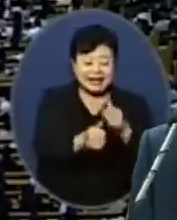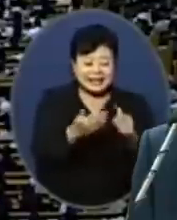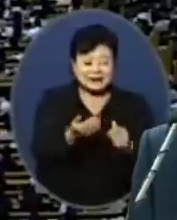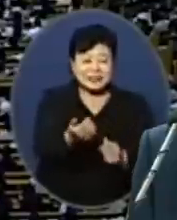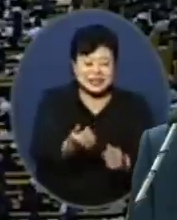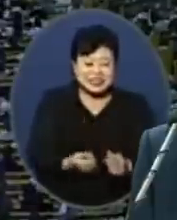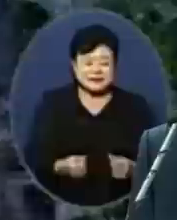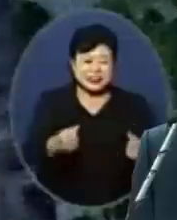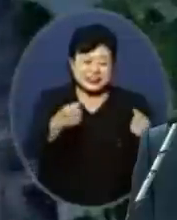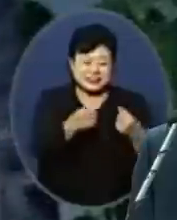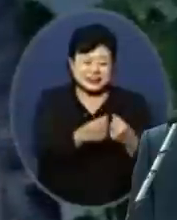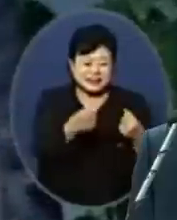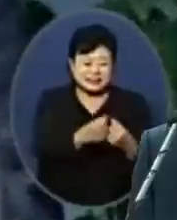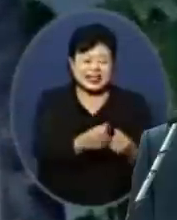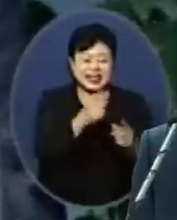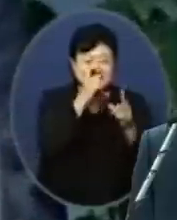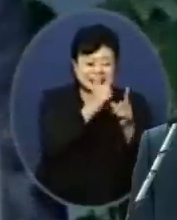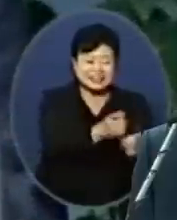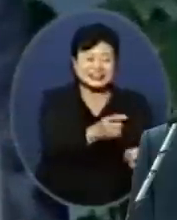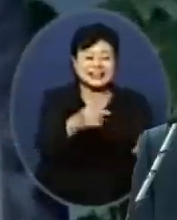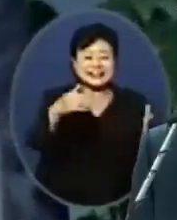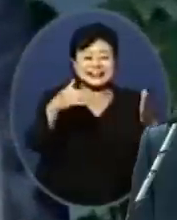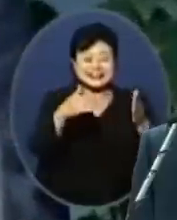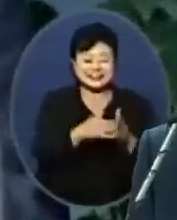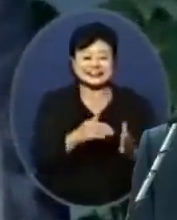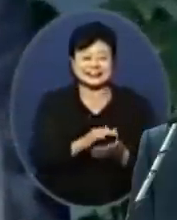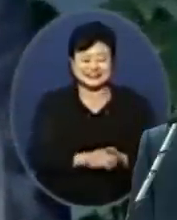하나님이 이미 배후에